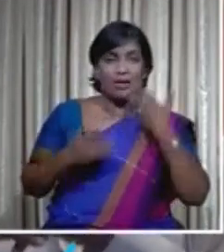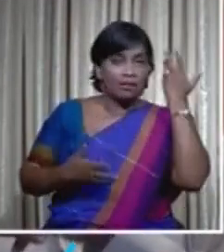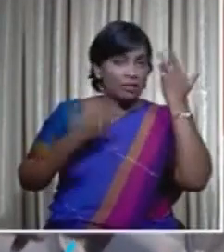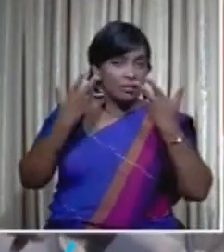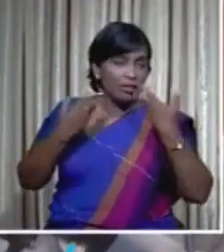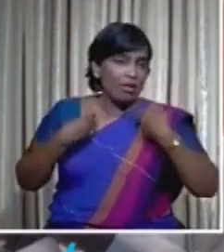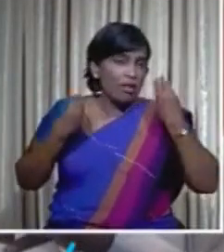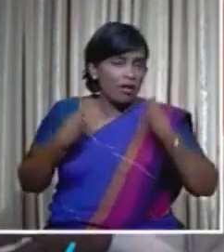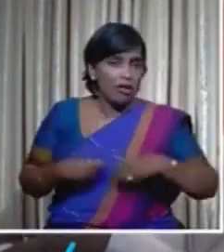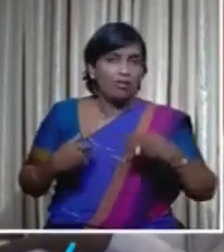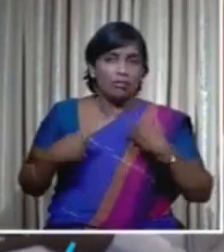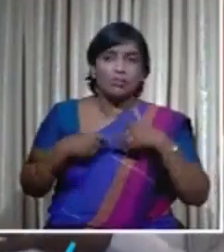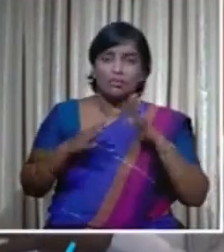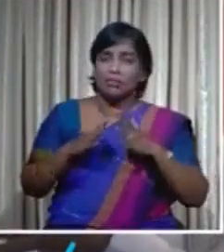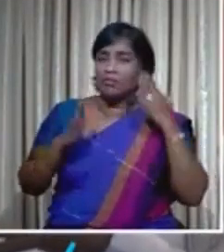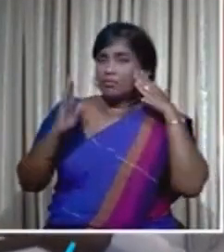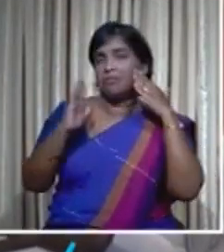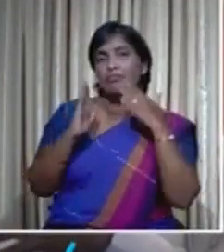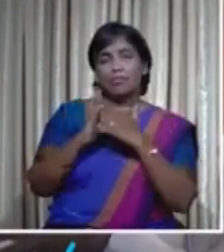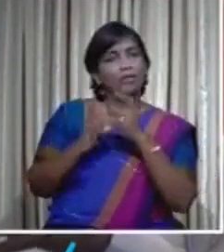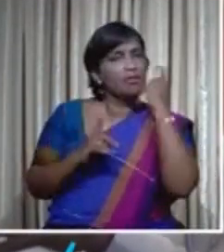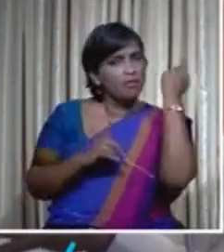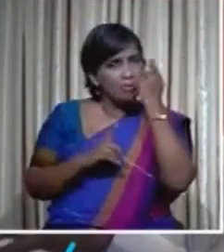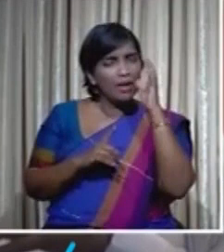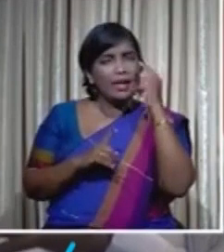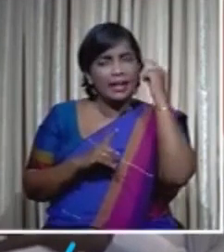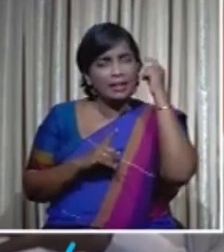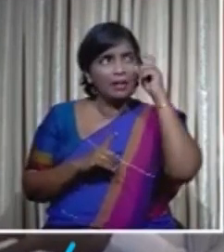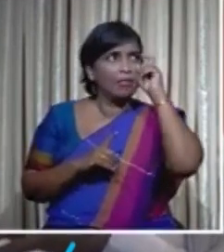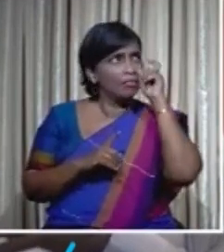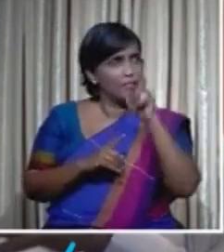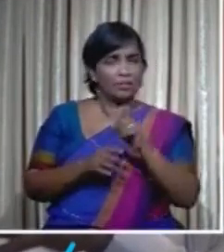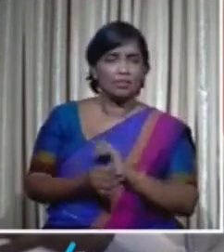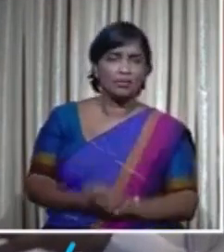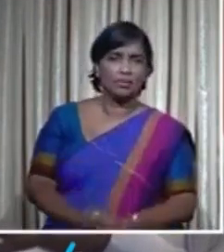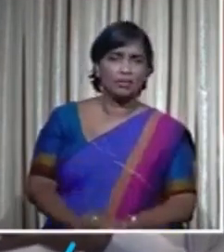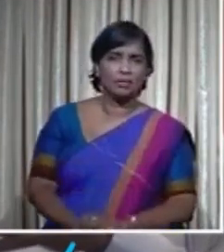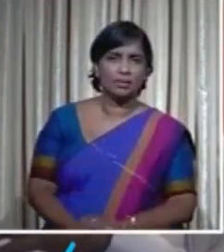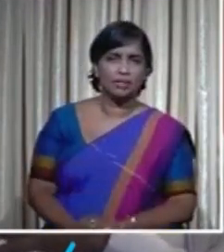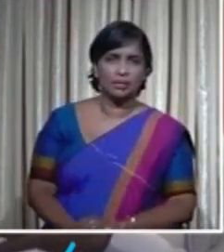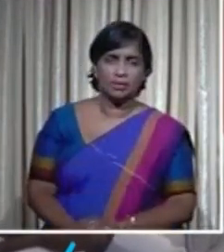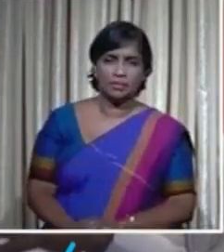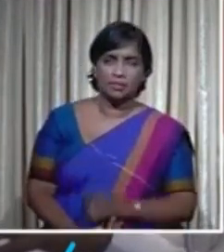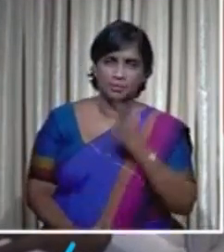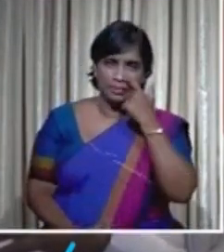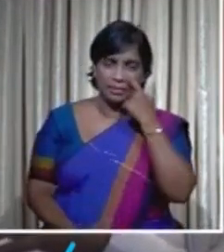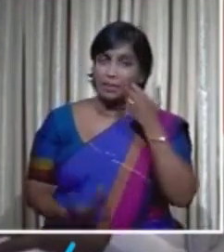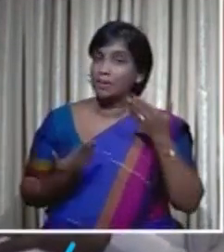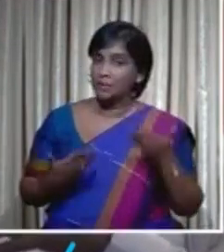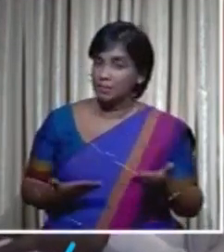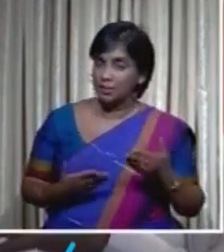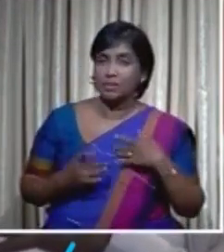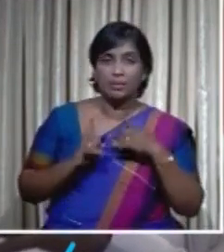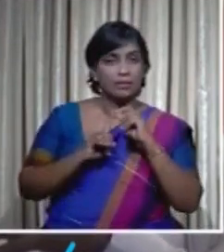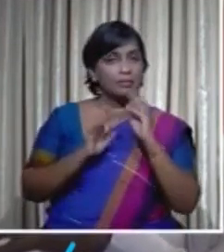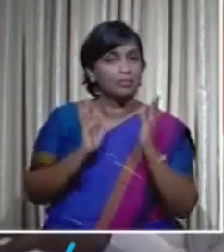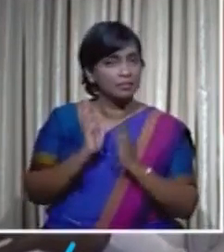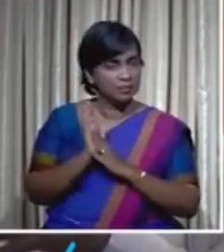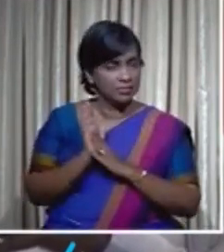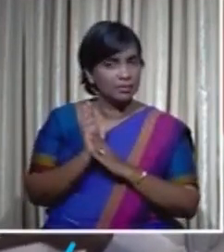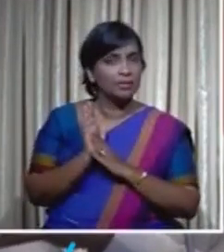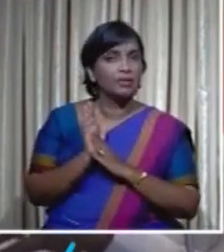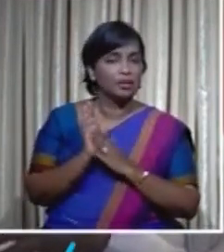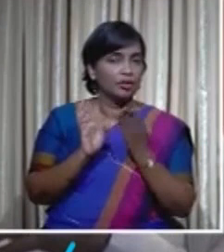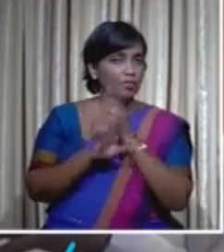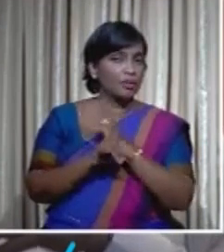இந்த இடைப்பட்ட காலத்தில் நான் நினைக்கிறேன் கௌரவ இன்றைய பிரதமர் முன்னாள் ஜனாதிபதி கௌரவ மகிந்த ராஜபக்ச அவர்கள்